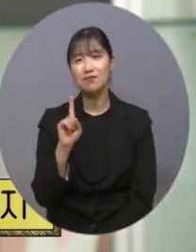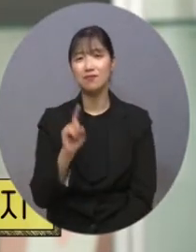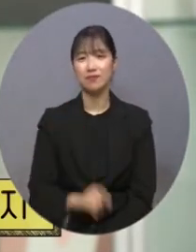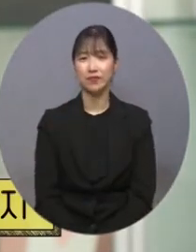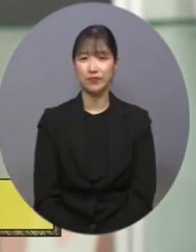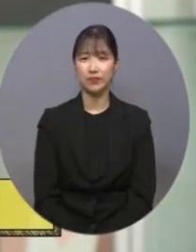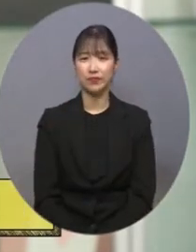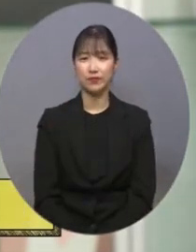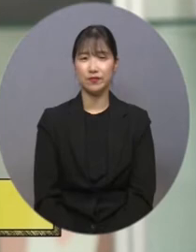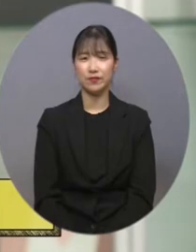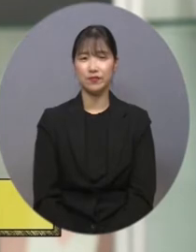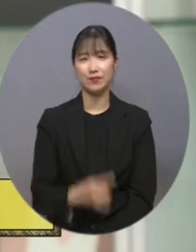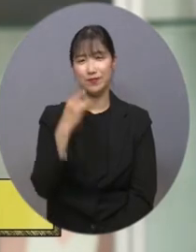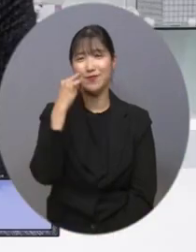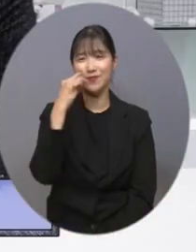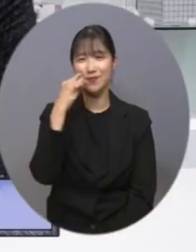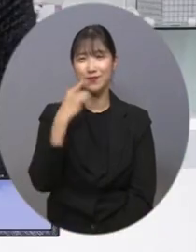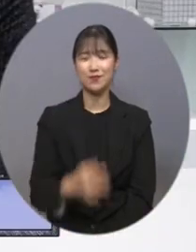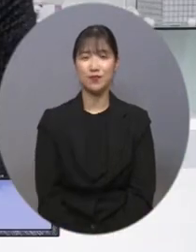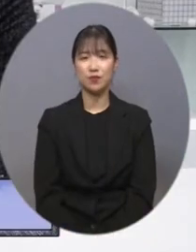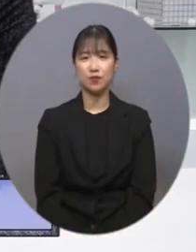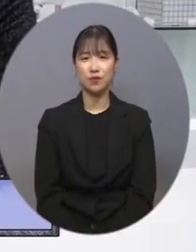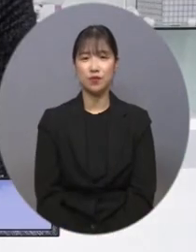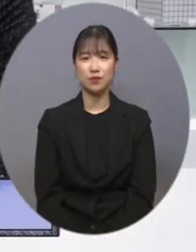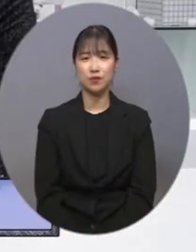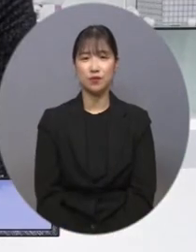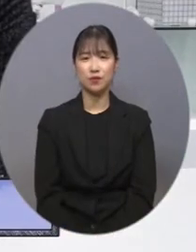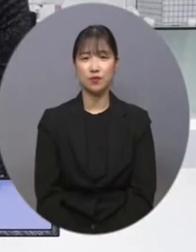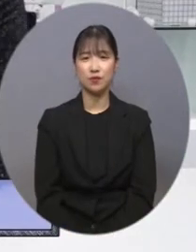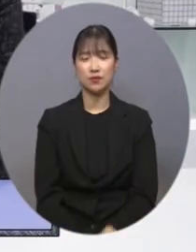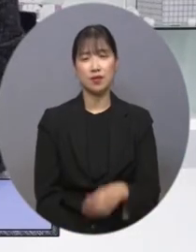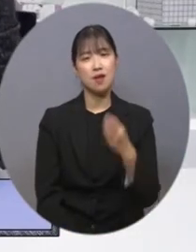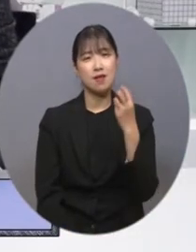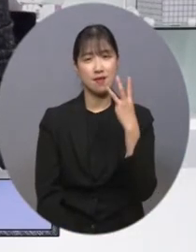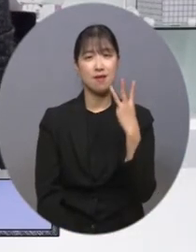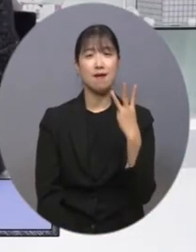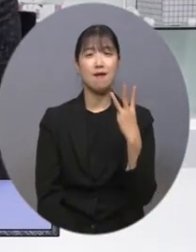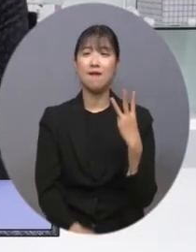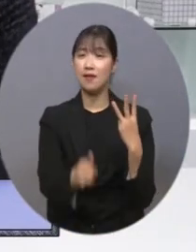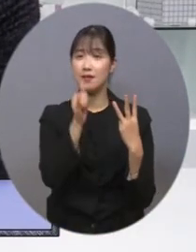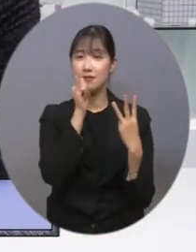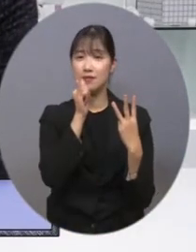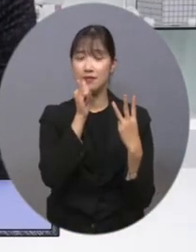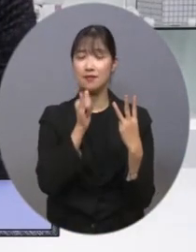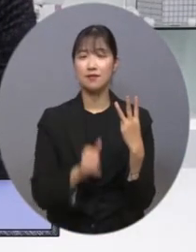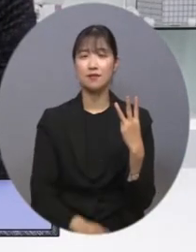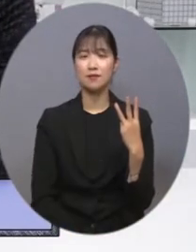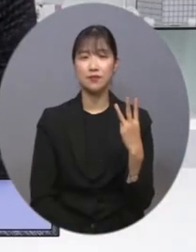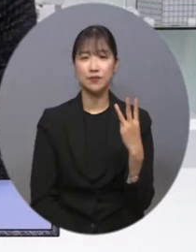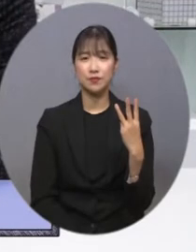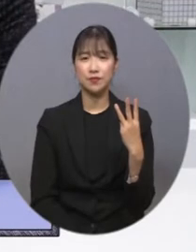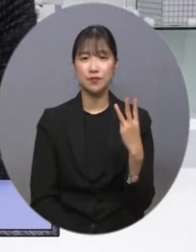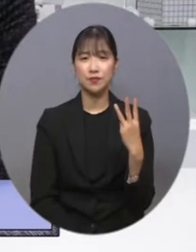나눔들을 실천하는지 너무 궁금합니다. 예, 저희가 세 가지 정도 지금 하고 있는데